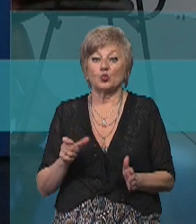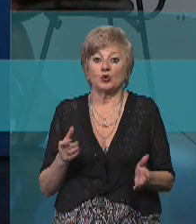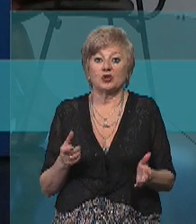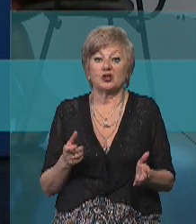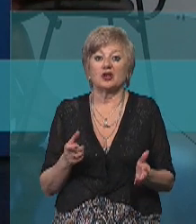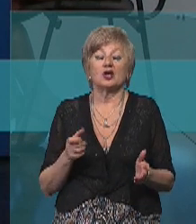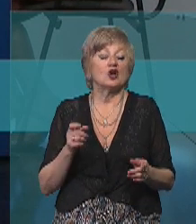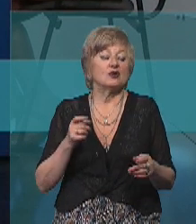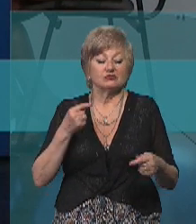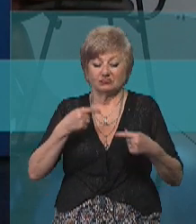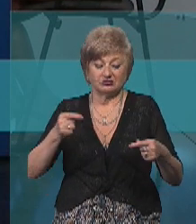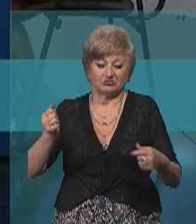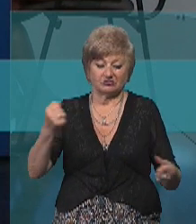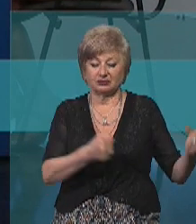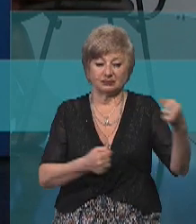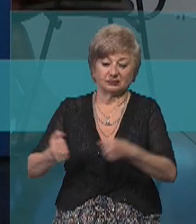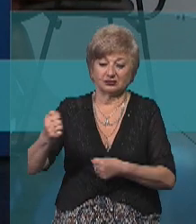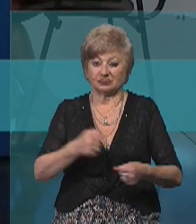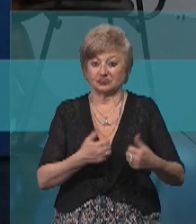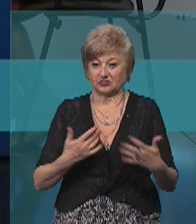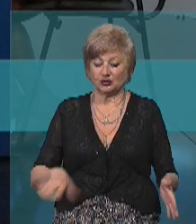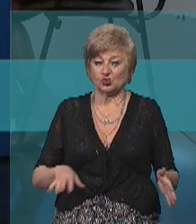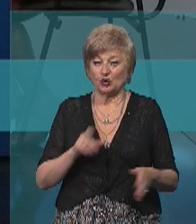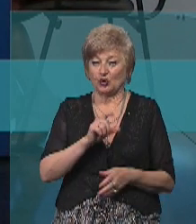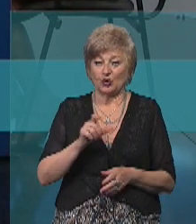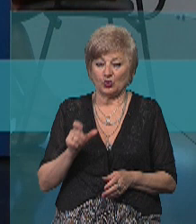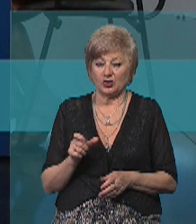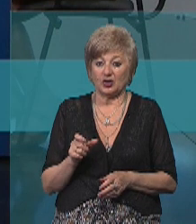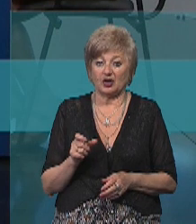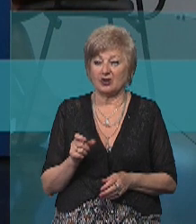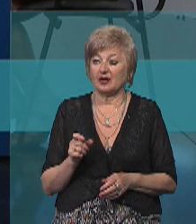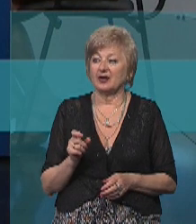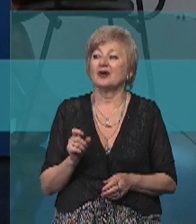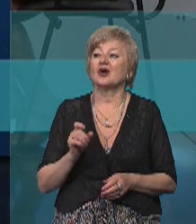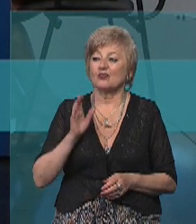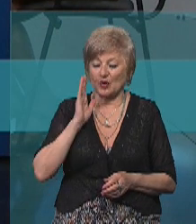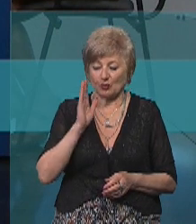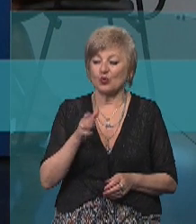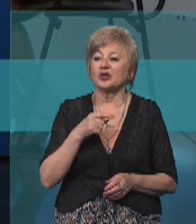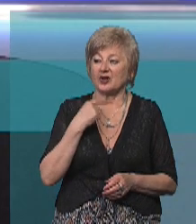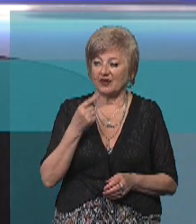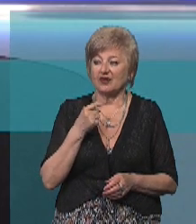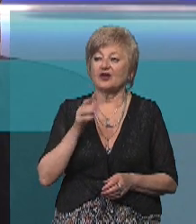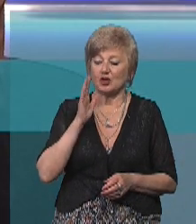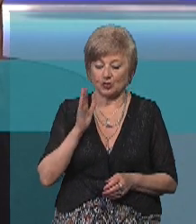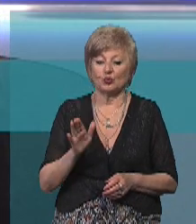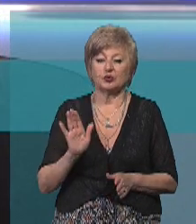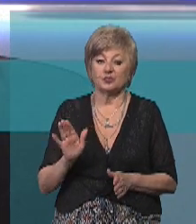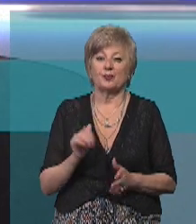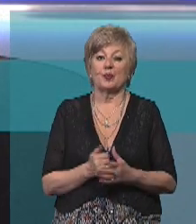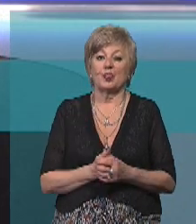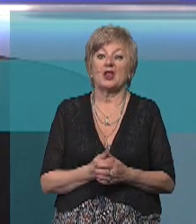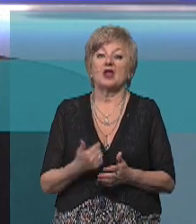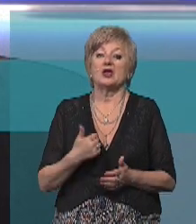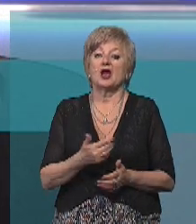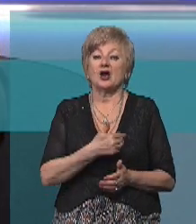от, будь-які. У них навіть от ті агентства, які зрозуміло, підготували, ми ще про це поговоримо. Ми це проговоримо ще. Я